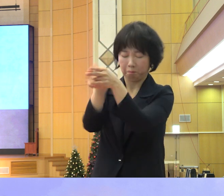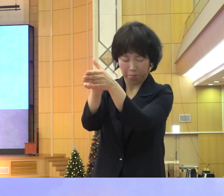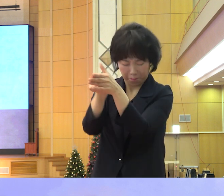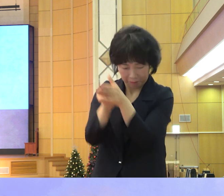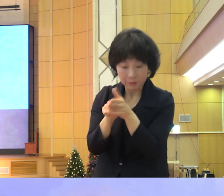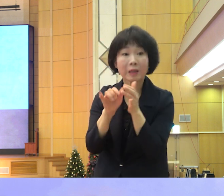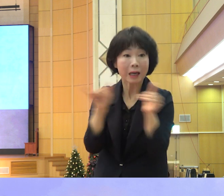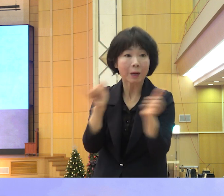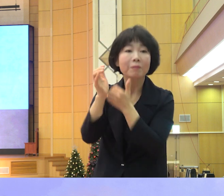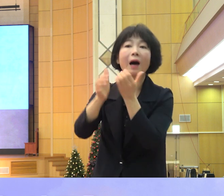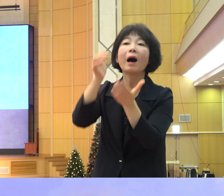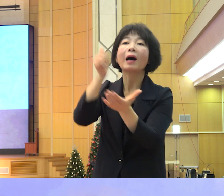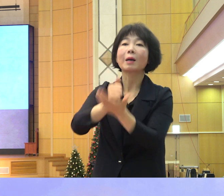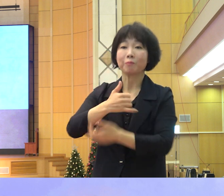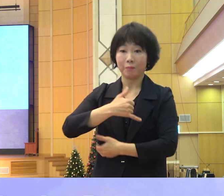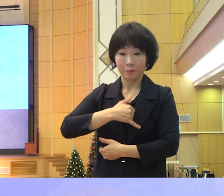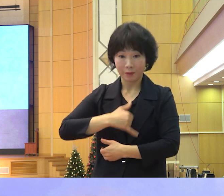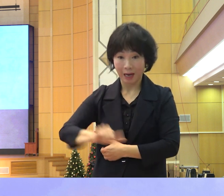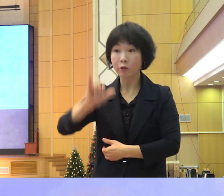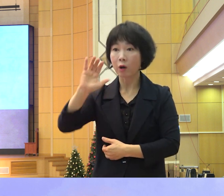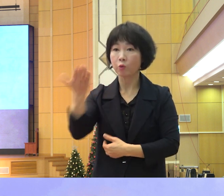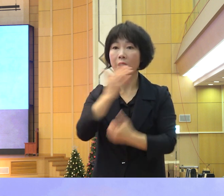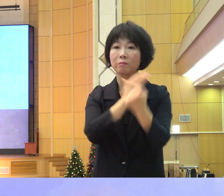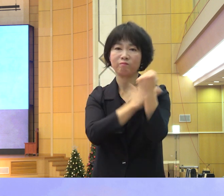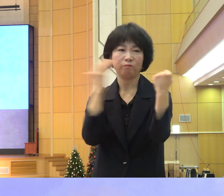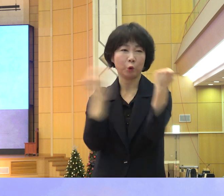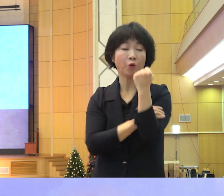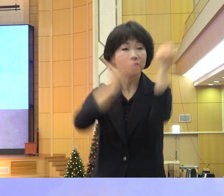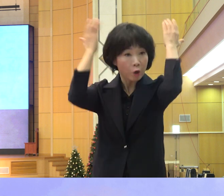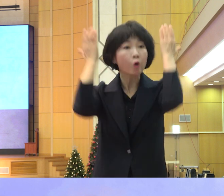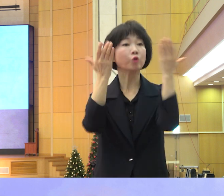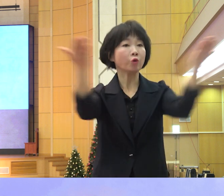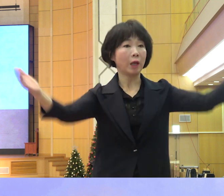자는 하나님의 자녀가 되는 권세를